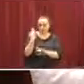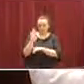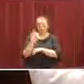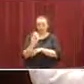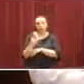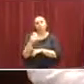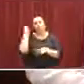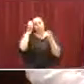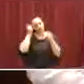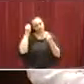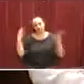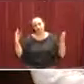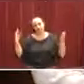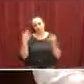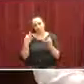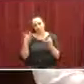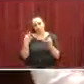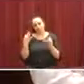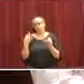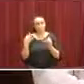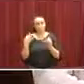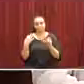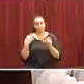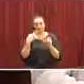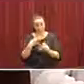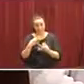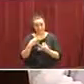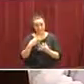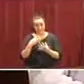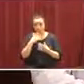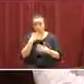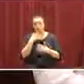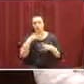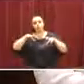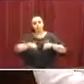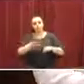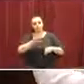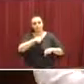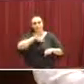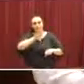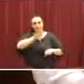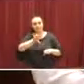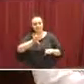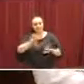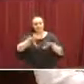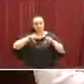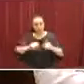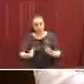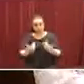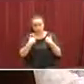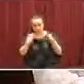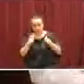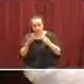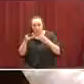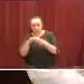perquè considerem que no és una bona cosa que el comandament d'aquest país estigui al capdavant d'un partit que ha